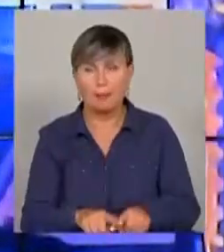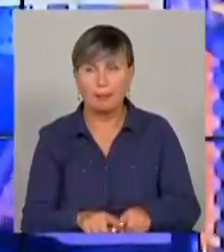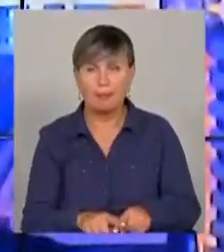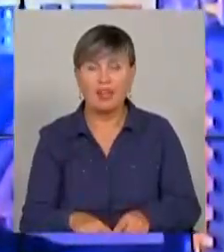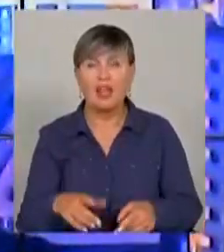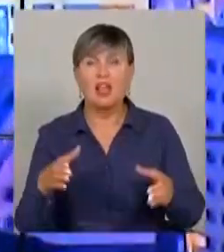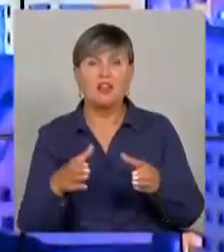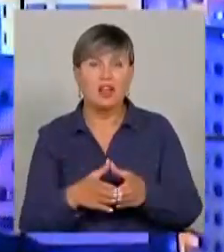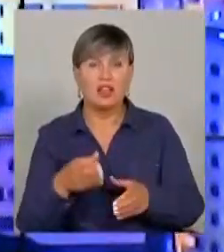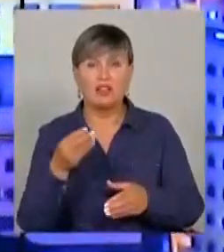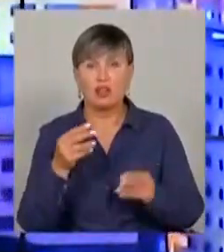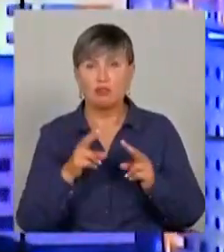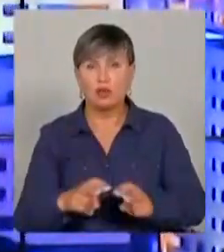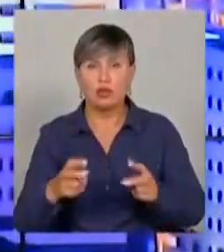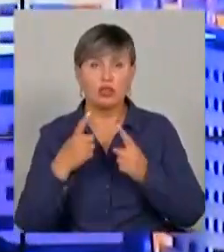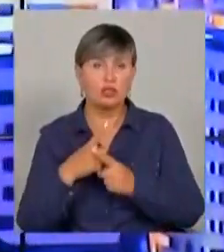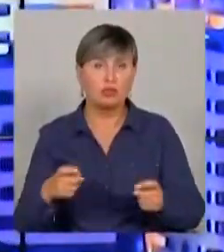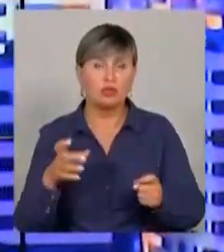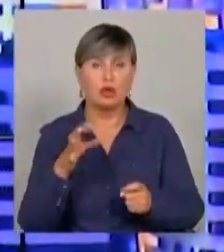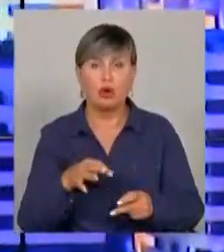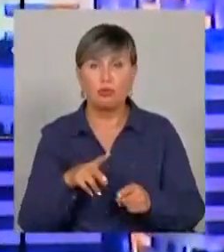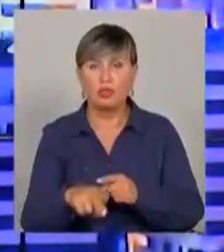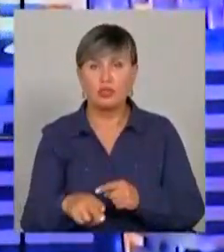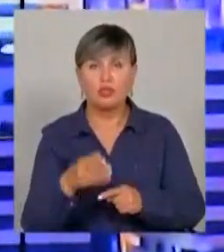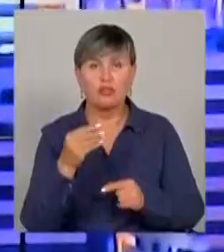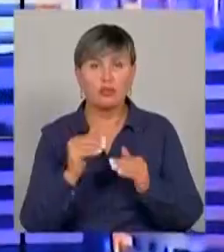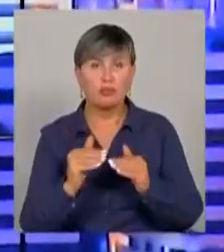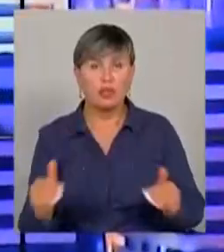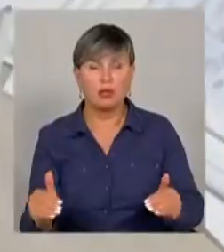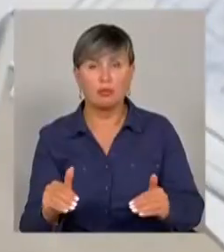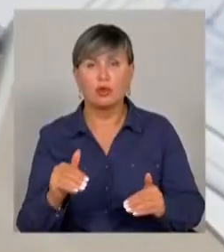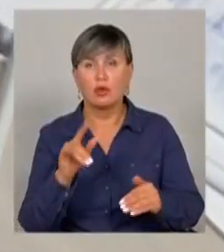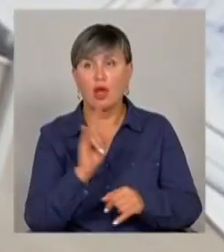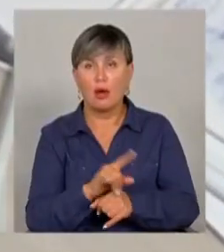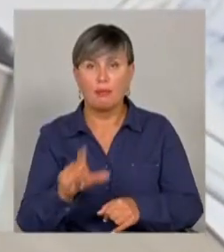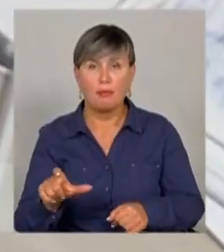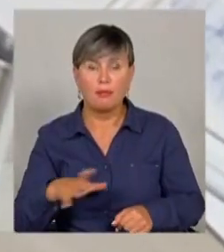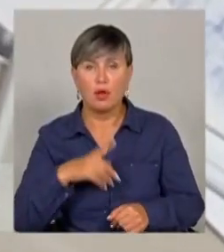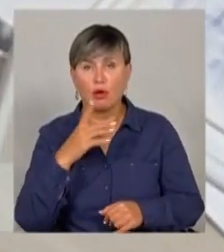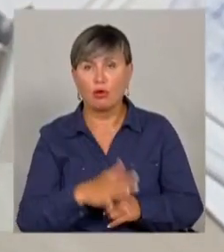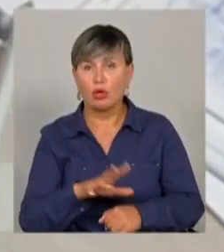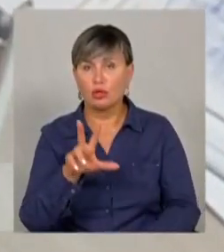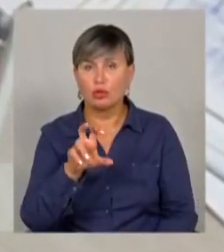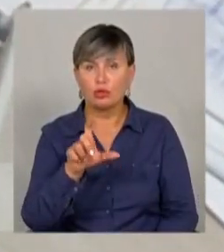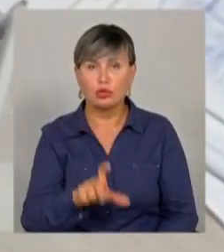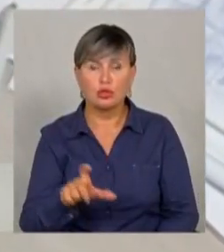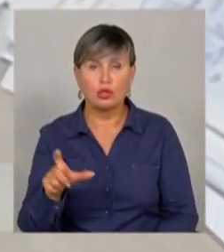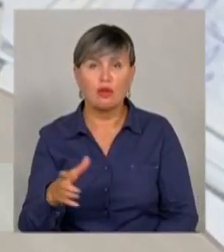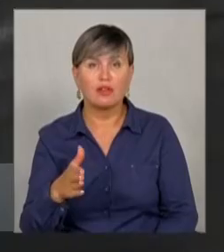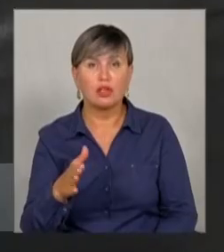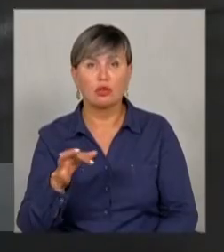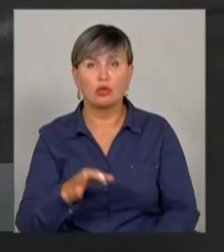В агентстве по финмониторингу сообщили о пресечении очередной финпирамиды. На этот раз жертвами обмана стали порядка 300 человек в Атырауской